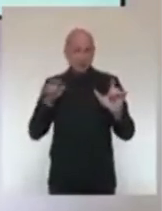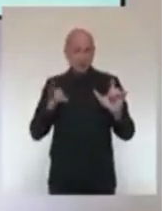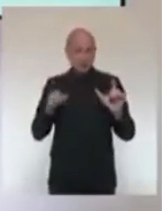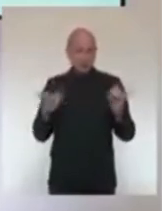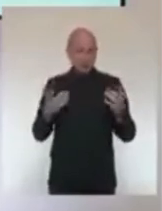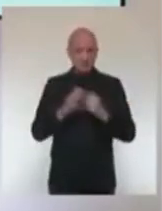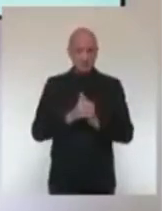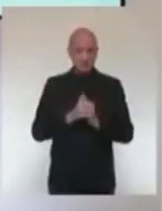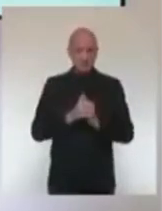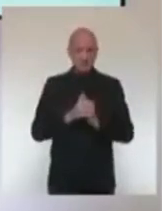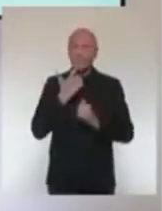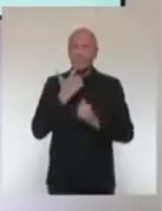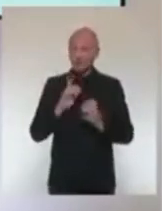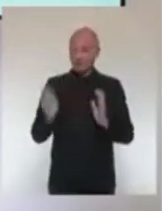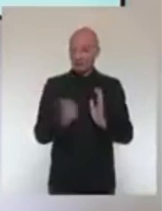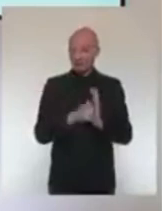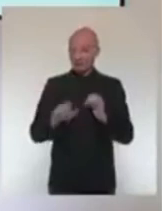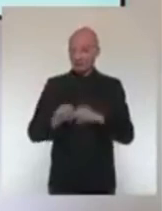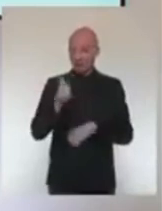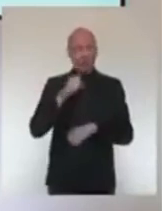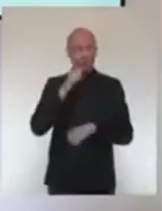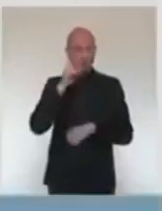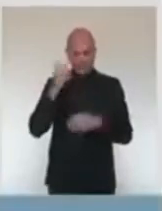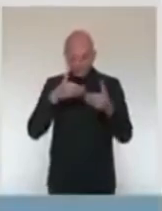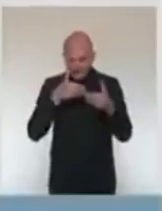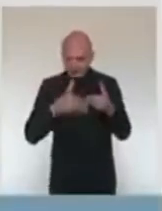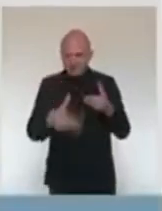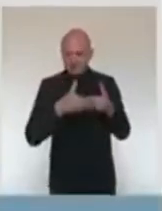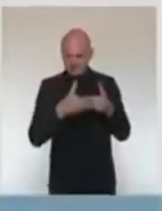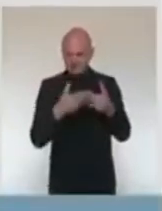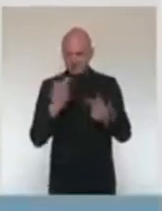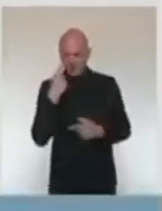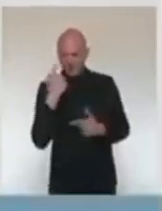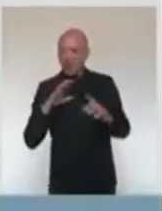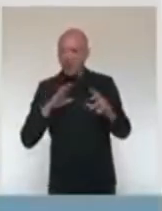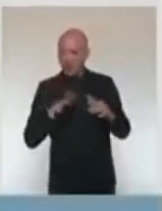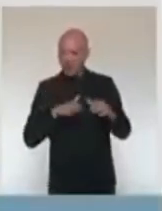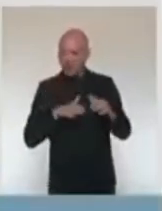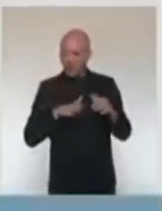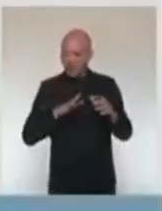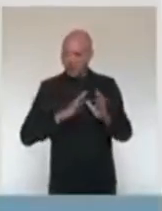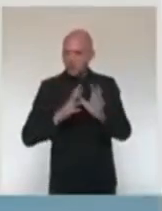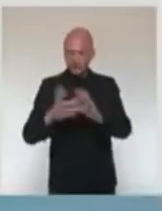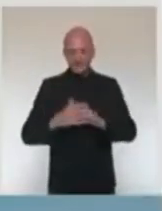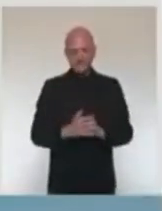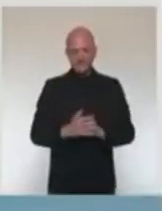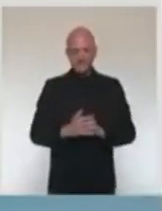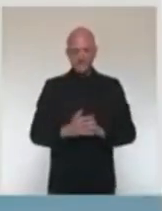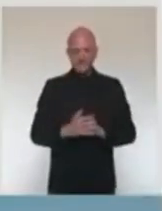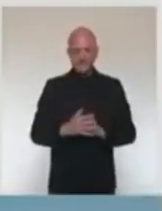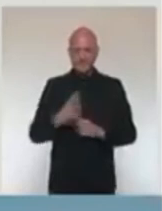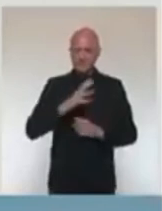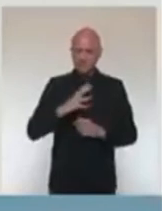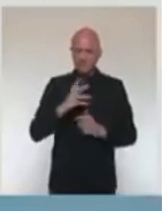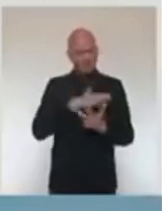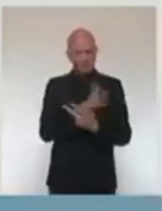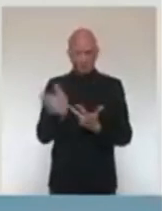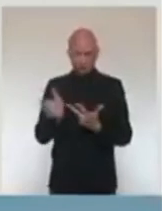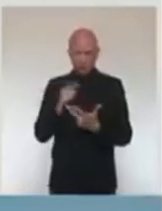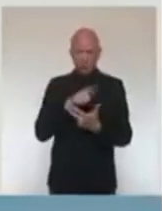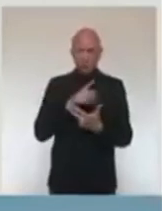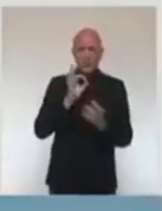compter du 11 mai. Cette carte articule les 3 indicateurs de pression épidémique, de tension sanitaire et